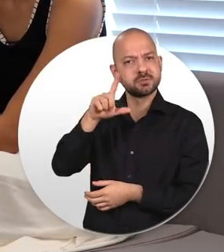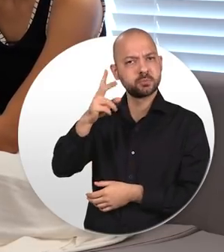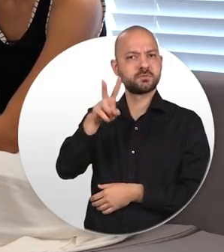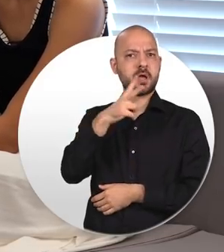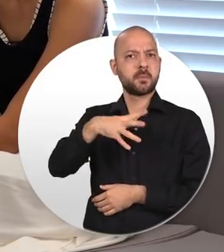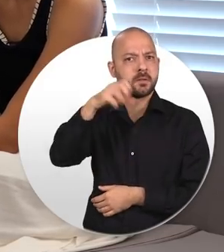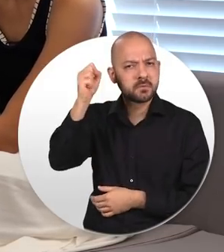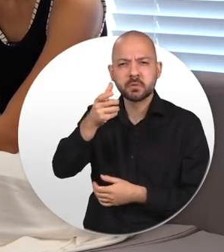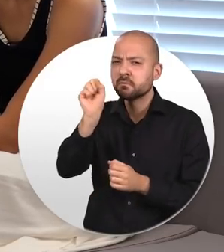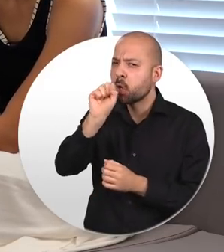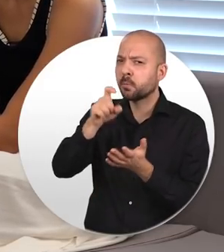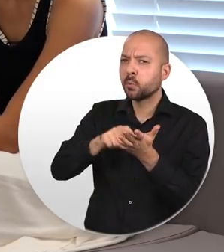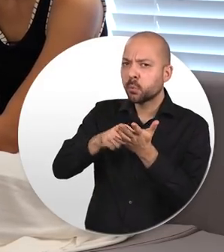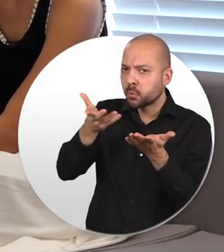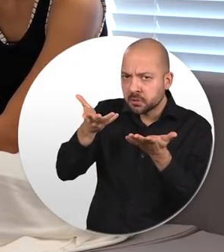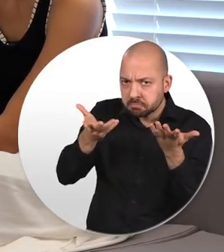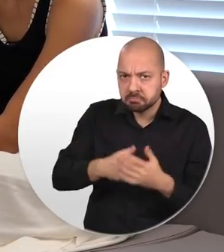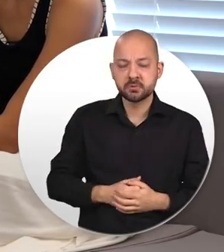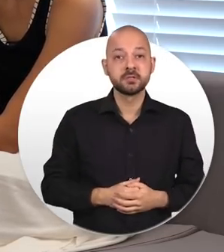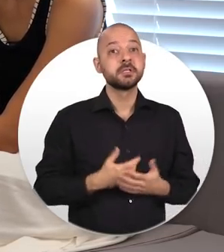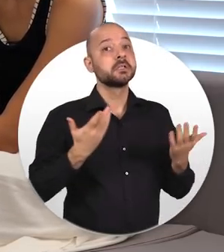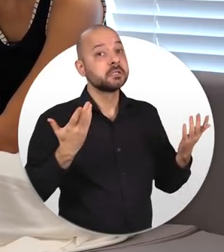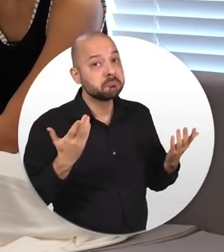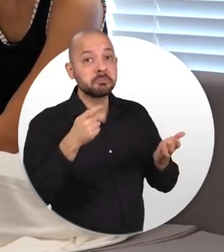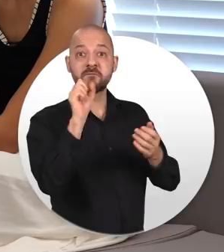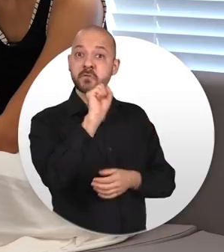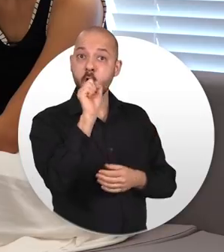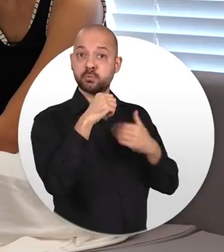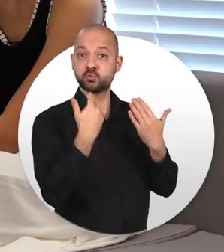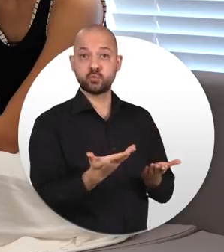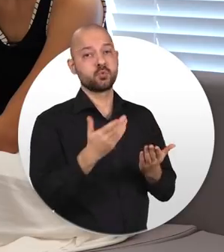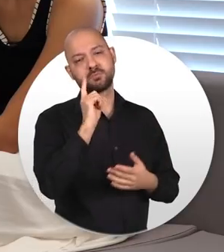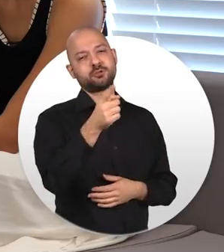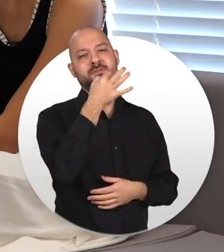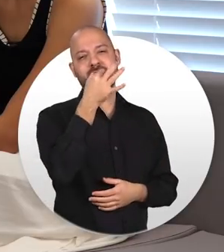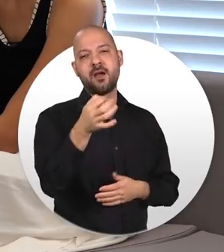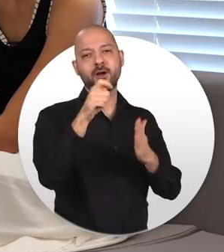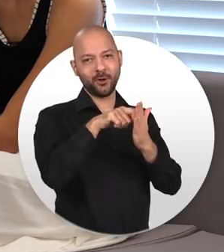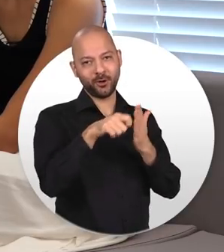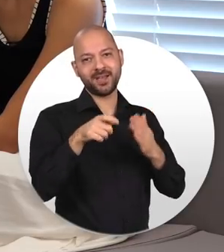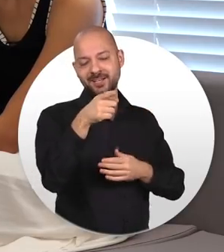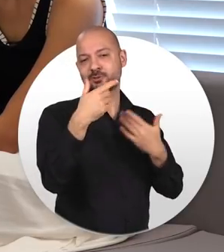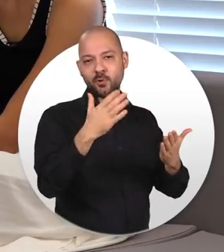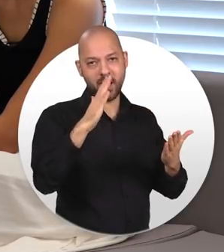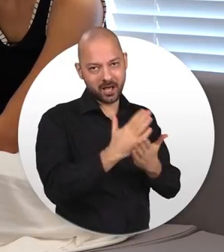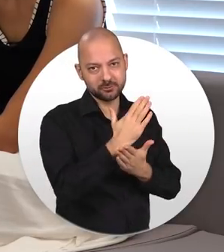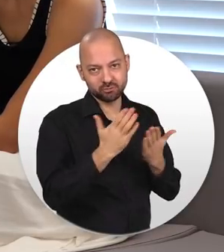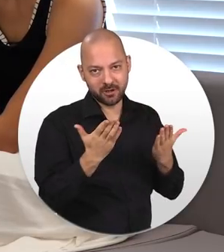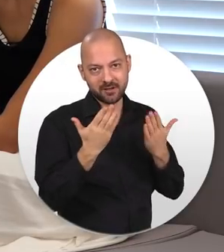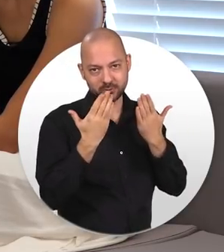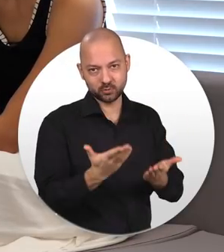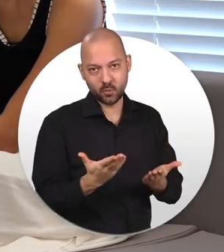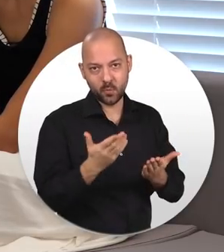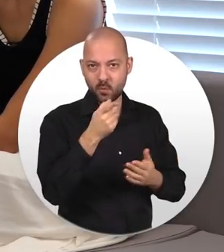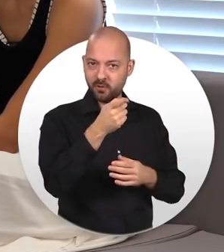welchen Gründen meint ihr? Also die Gründe, das muss eine Jury von denen, die decidiert haben, für einen Gemengepreis zu